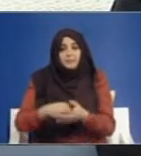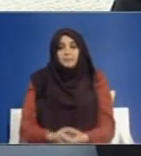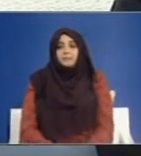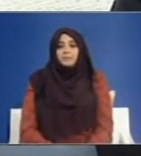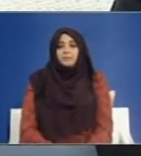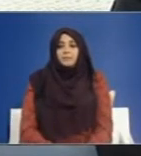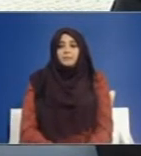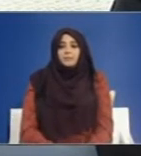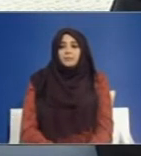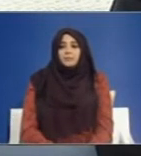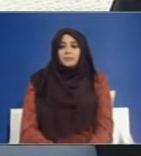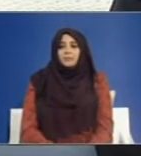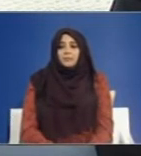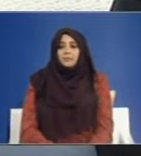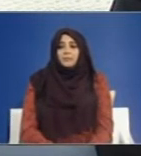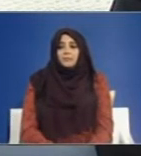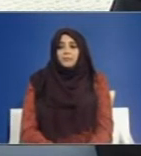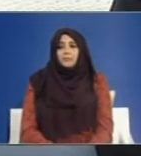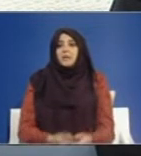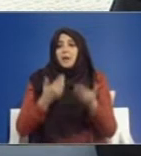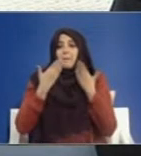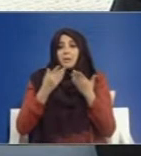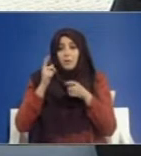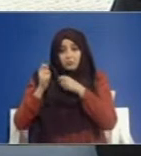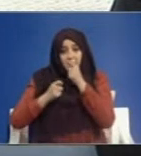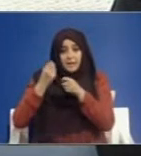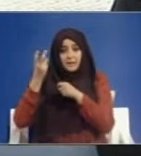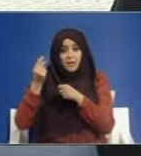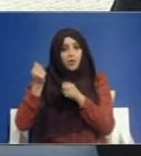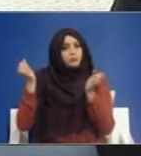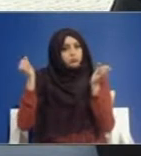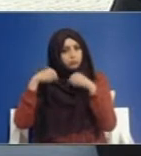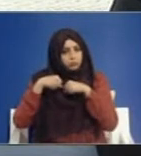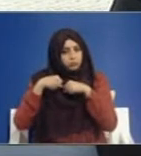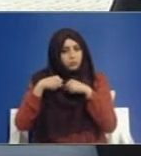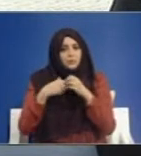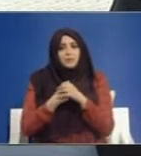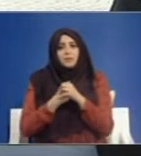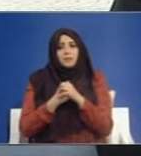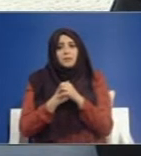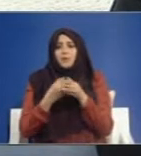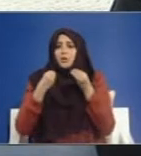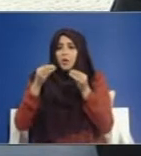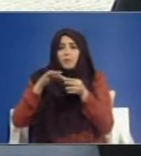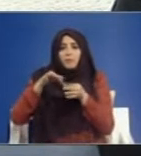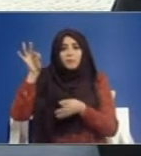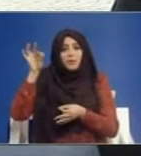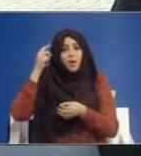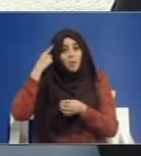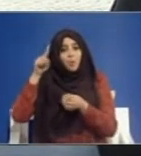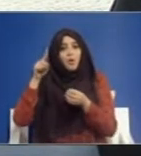وهذيك الدار عطوني السلفيه ووافقوا لي وعطوني السلفيه وعطوني ورقه باللي